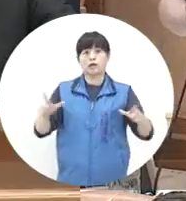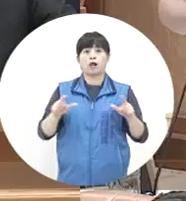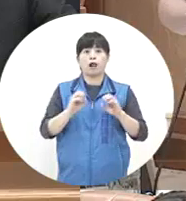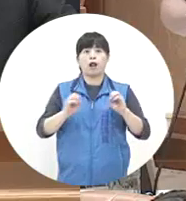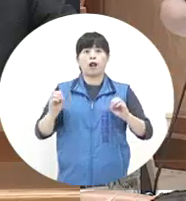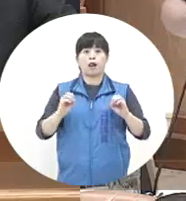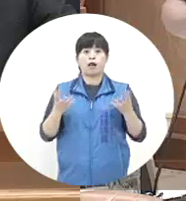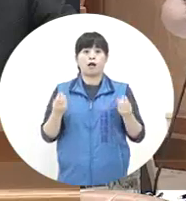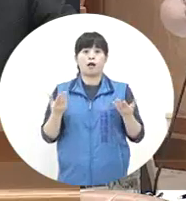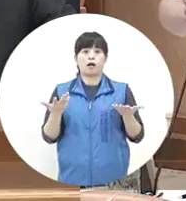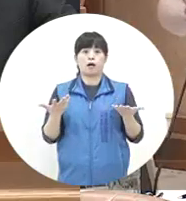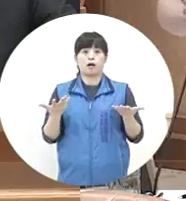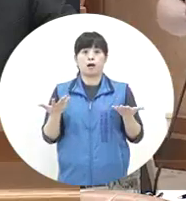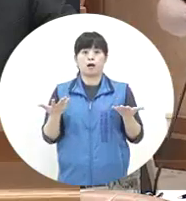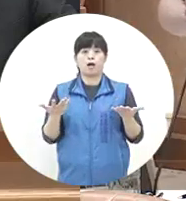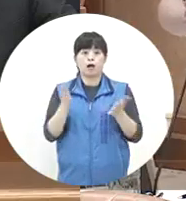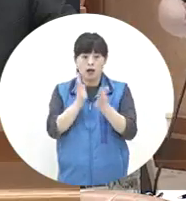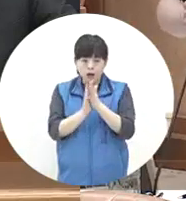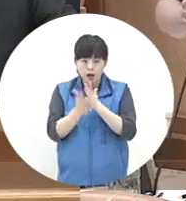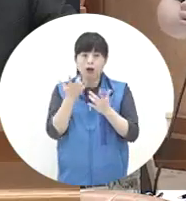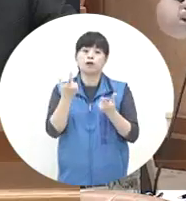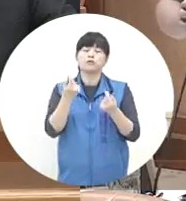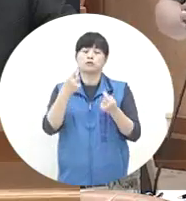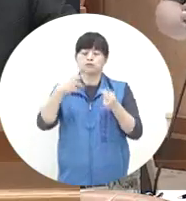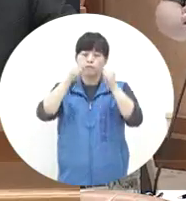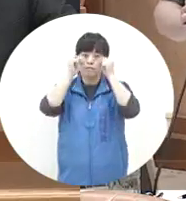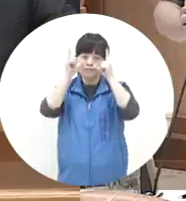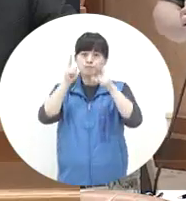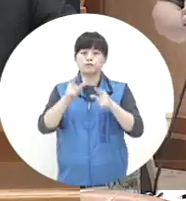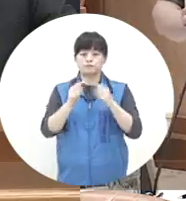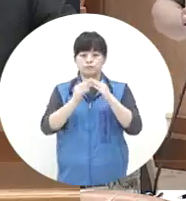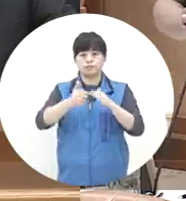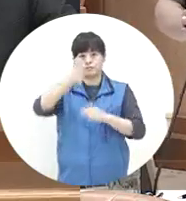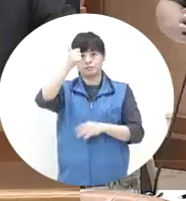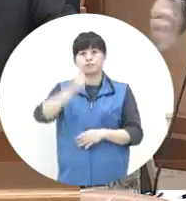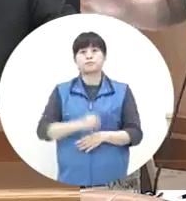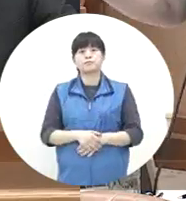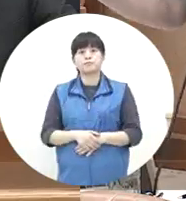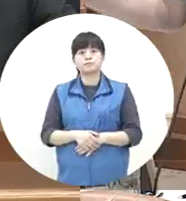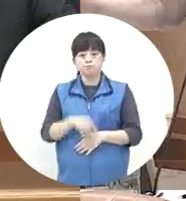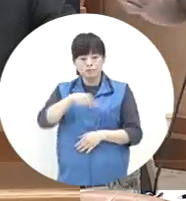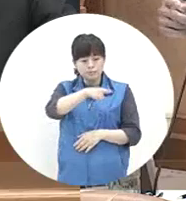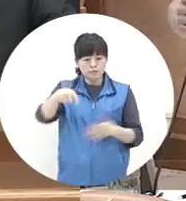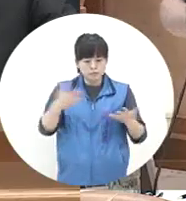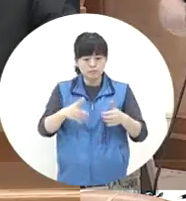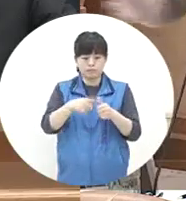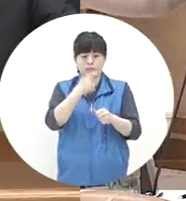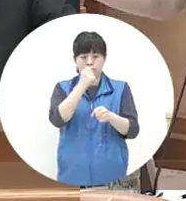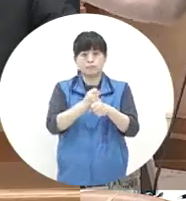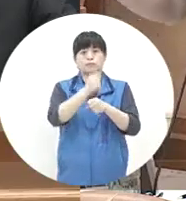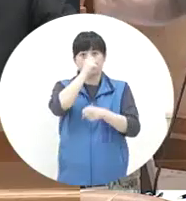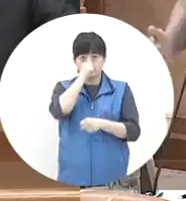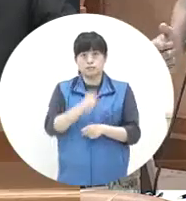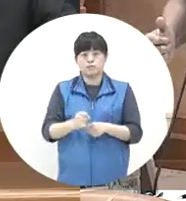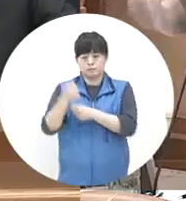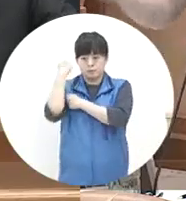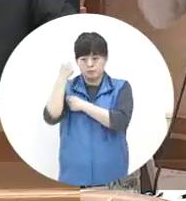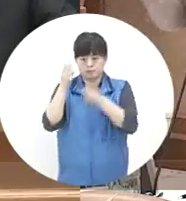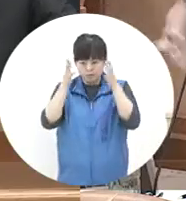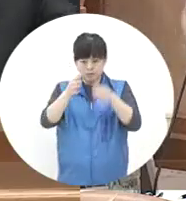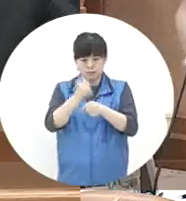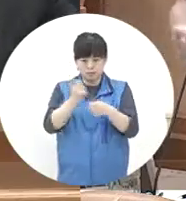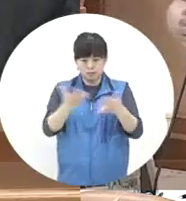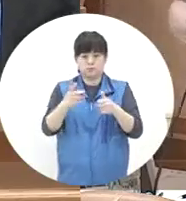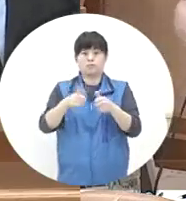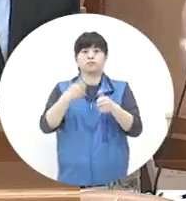了，所以还是再次提醒市长哦，这个事情还是给做好，好好做事情相重